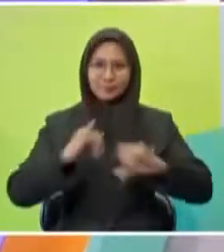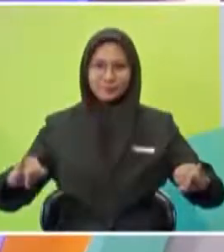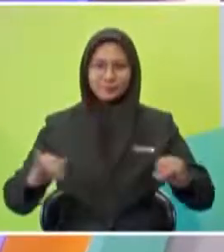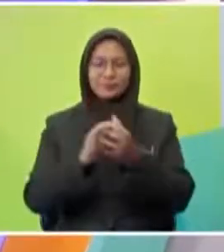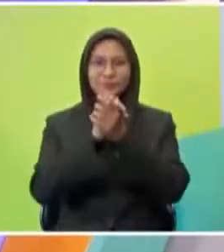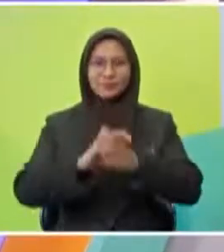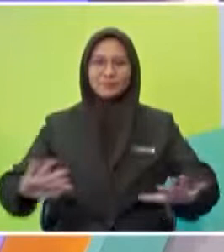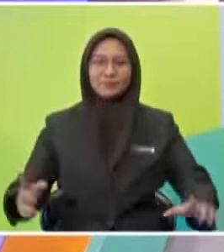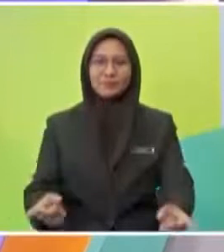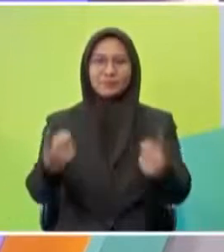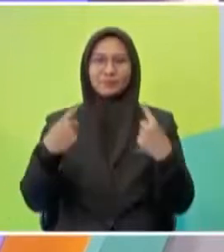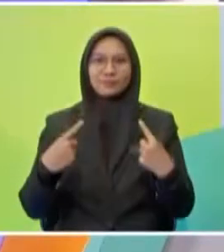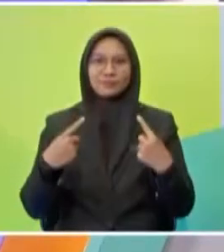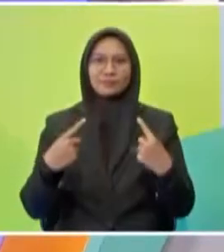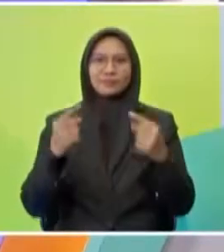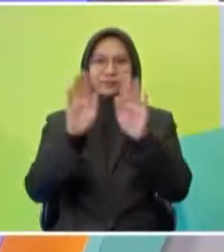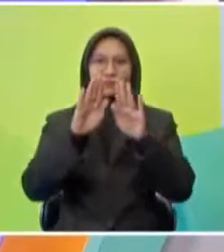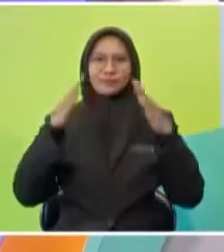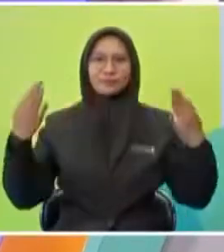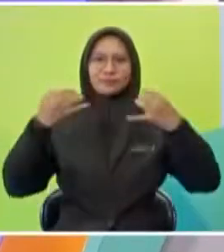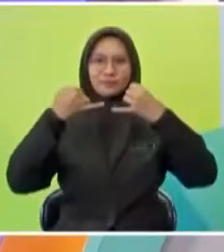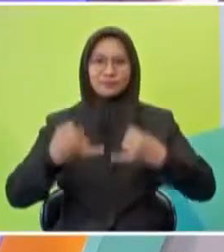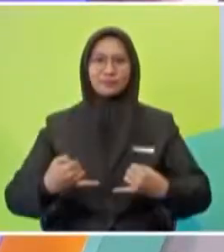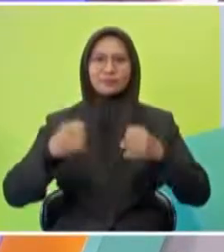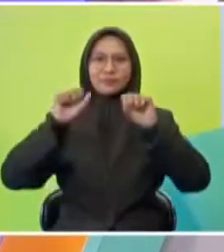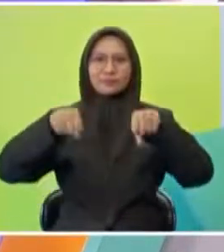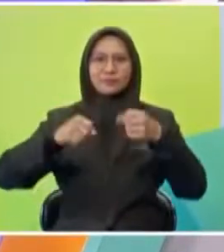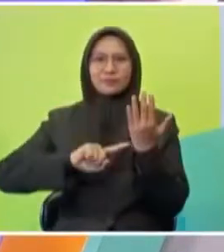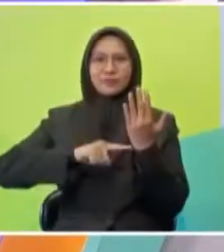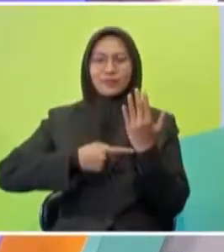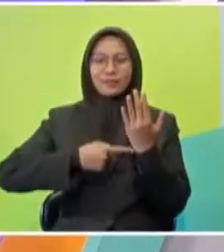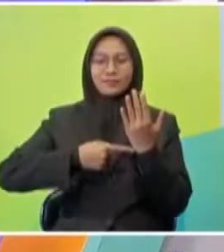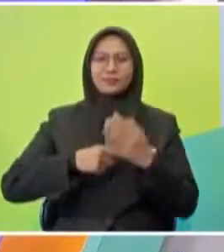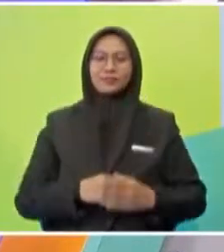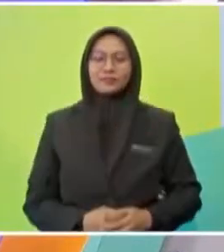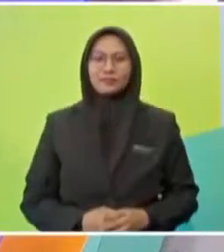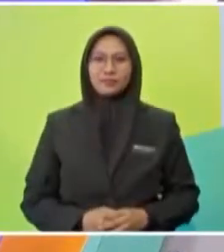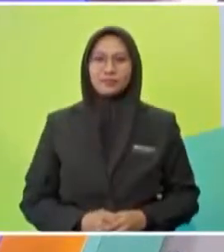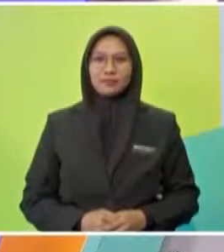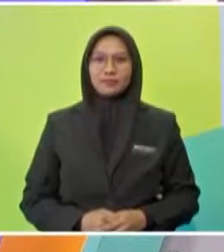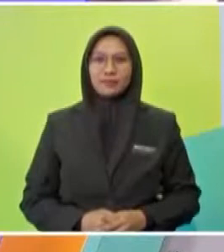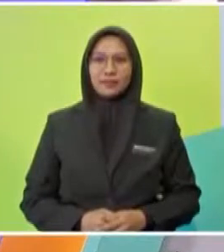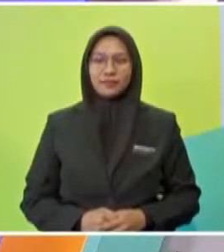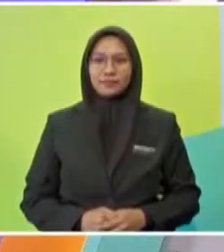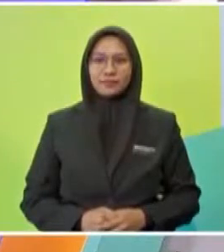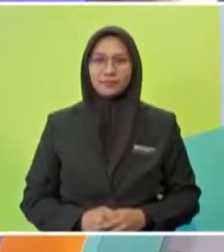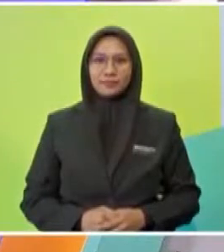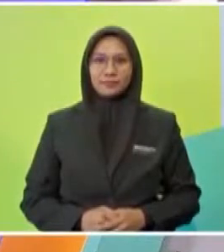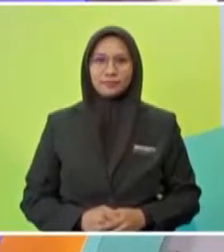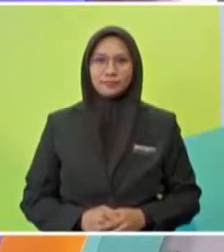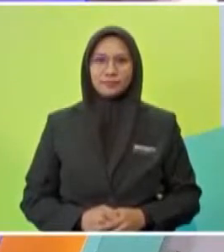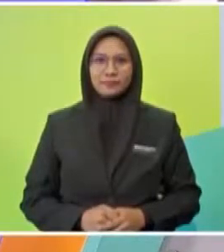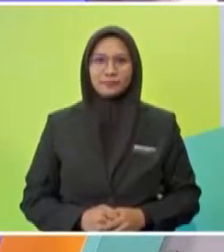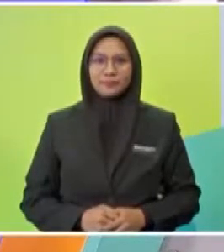datang. Tirai dibuka, majlis dimulakan. Sadagar kaya membawa lokan dari kota merentas